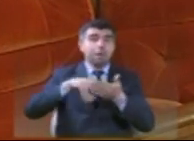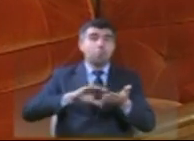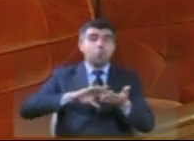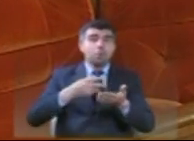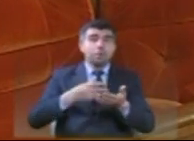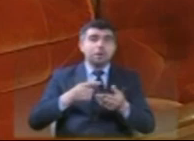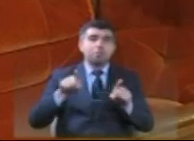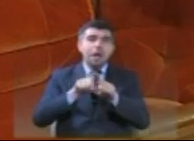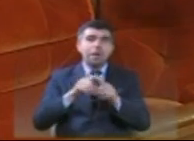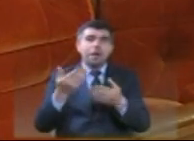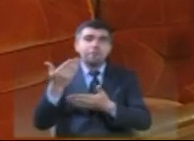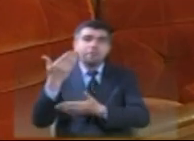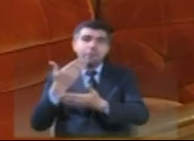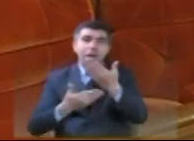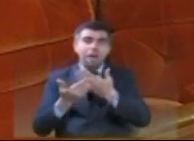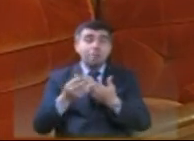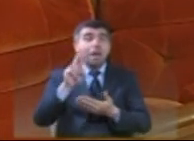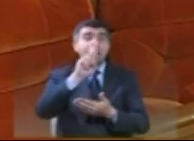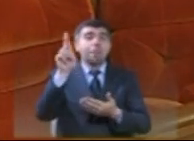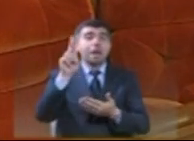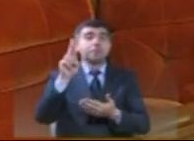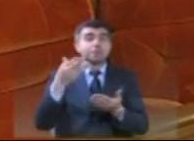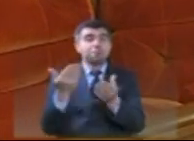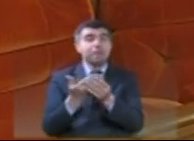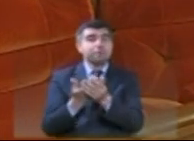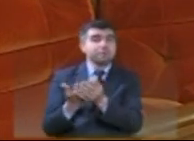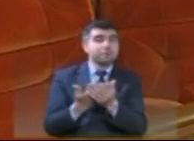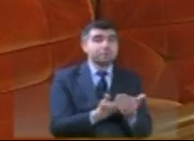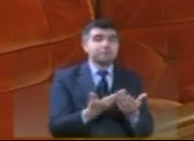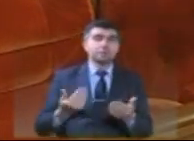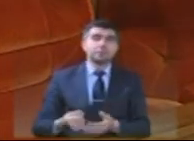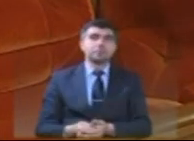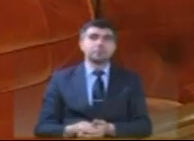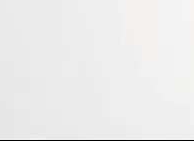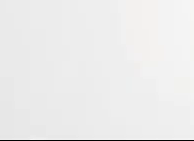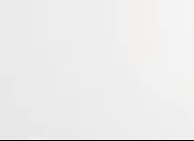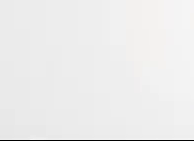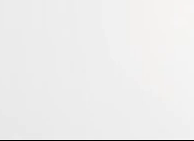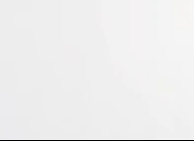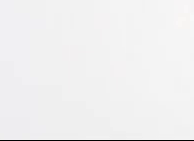المناقشه ديال الموضوع ونتدبره. شكرا سيد الوزير. ونمروا